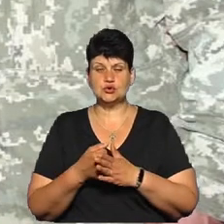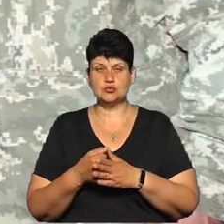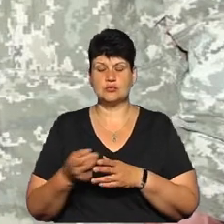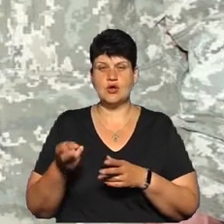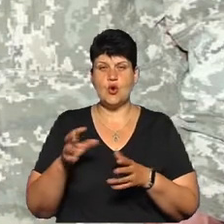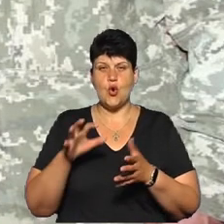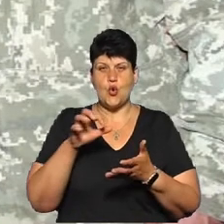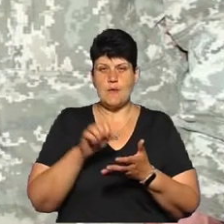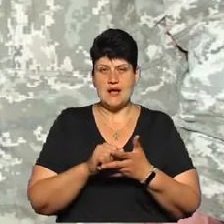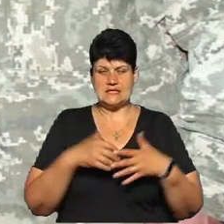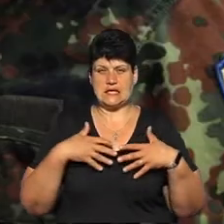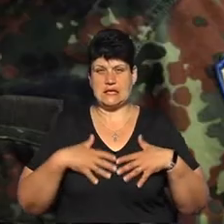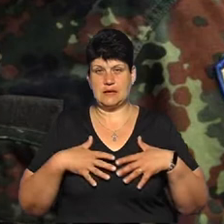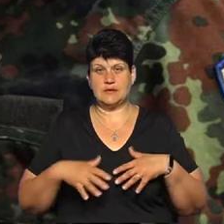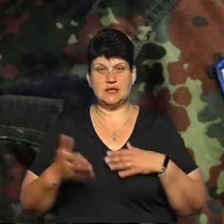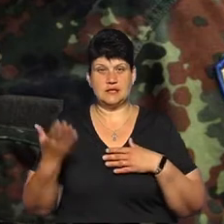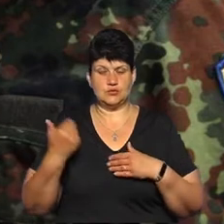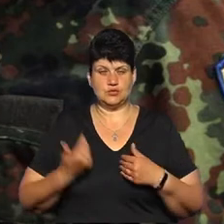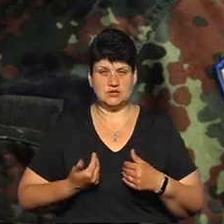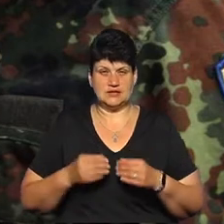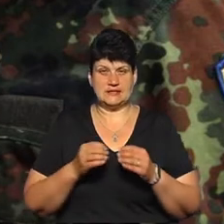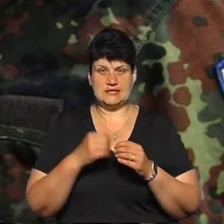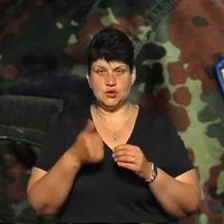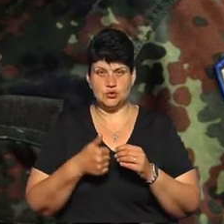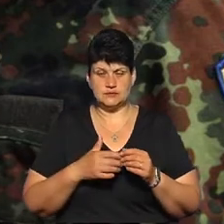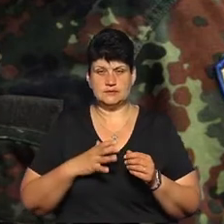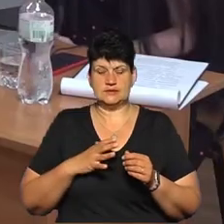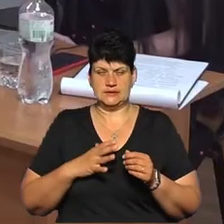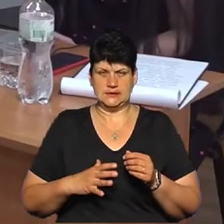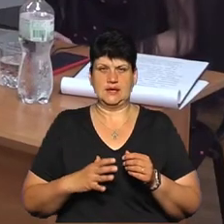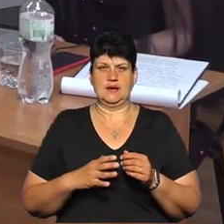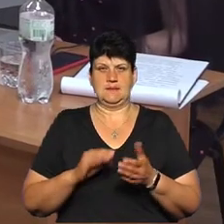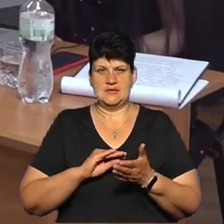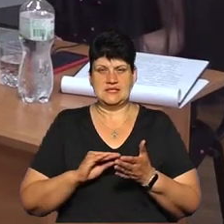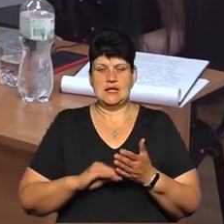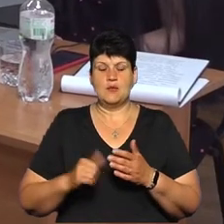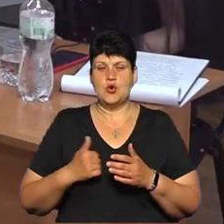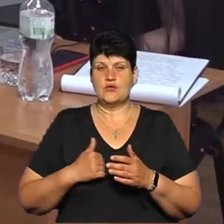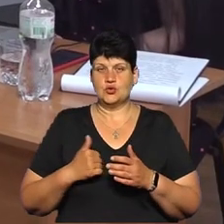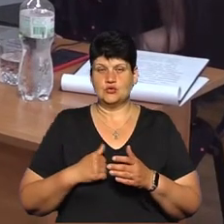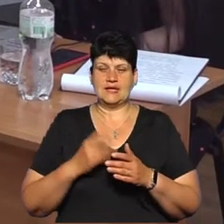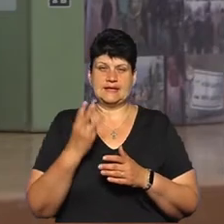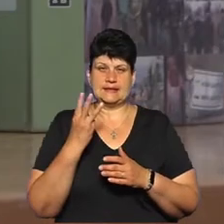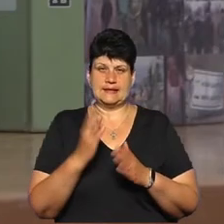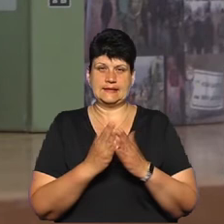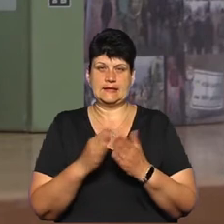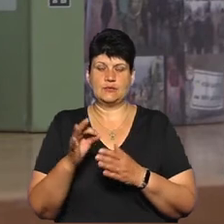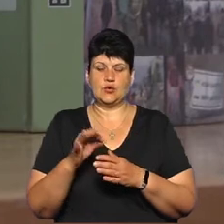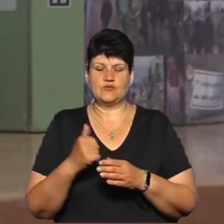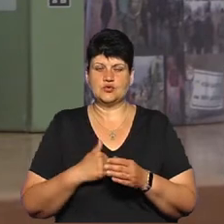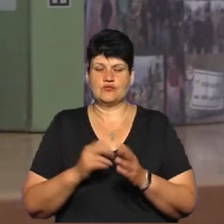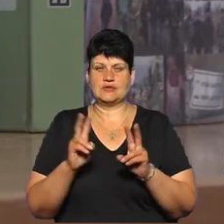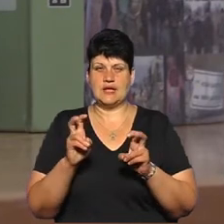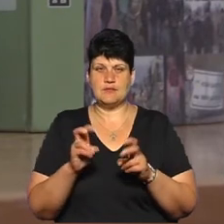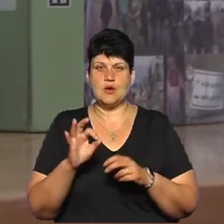окупація Криму, в якому вона прожила 10 років, змусили її писати про війну. У доробку письменниці три книги на воєнну тематику. Окрім «Оскара», це